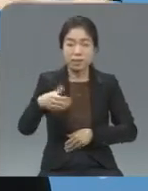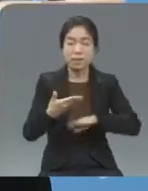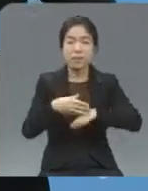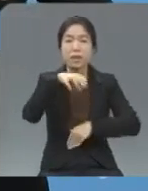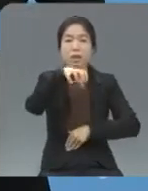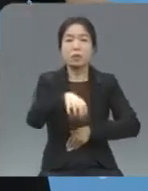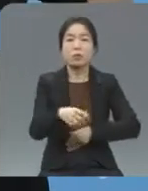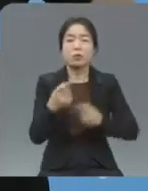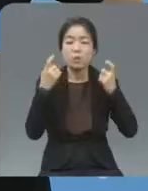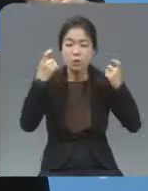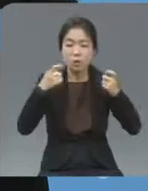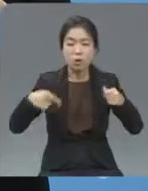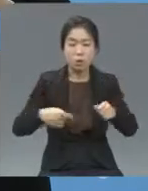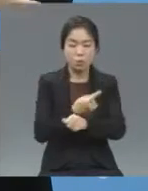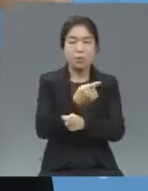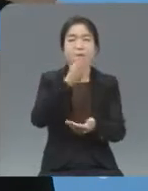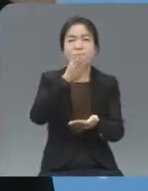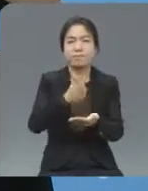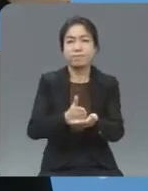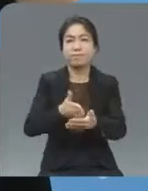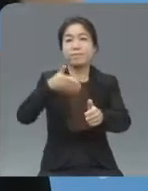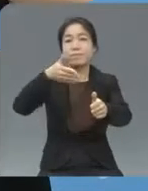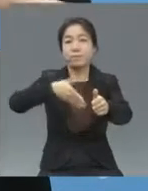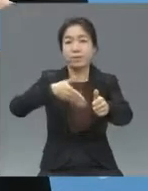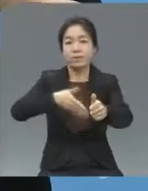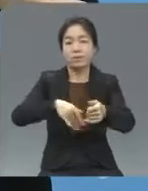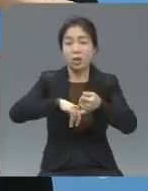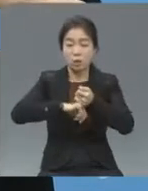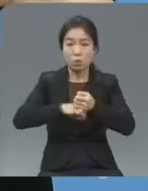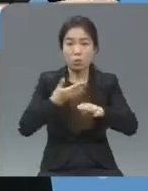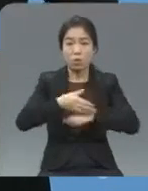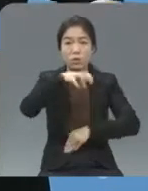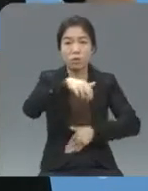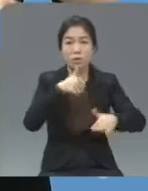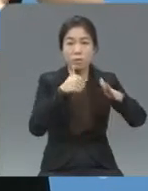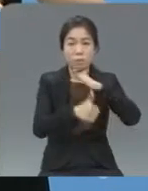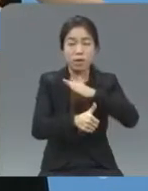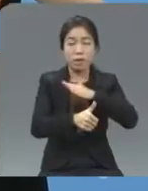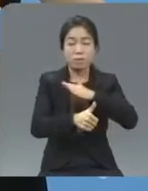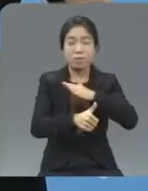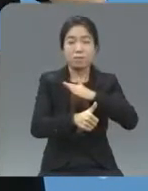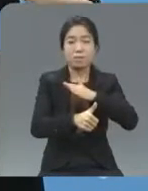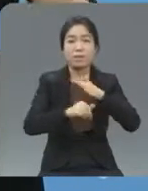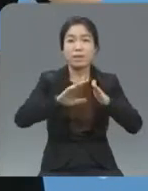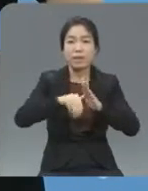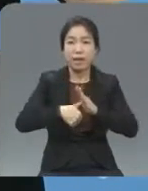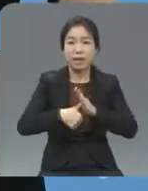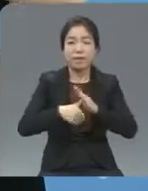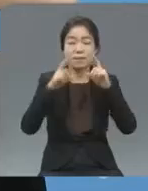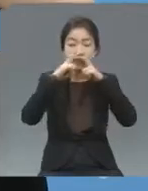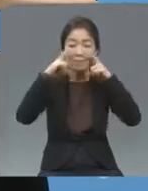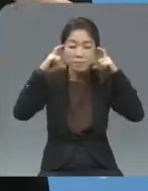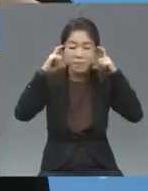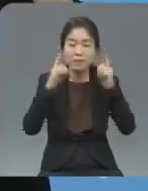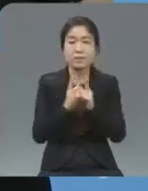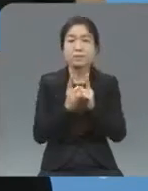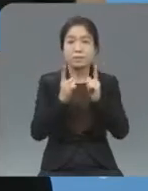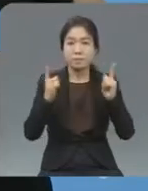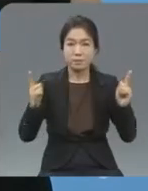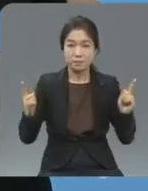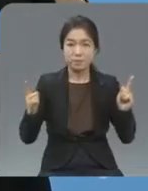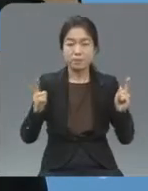타지역 여행과 외출을 자제하여 주시고, 부득이 타지역을 방문하실 경우 마스크 착용과 거리 두기